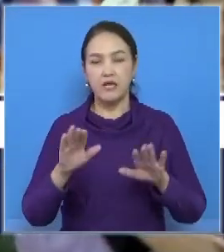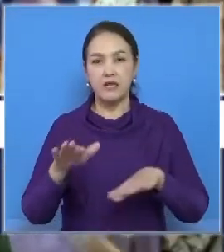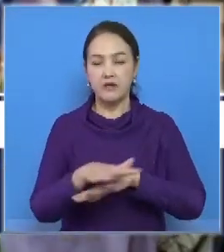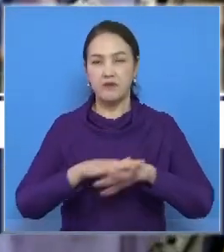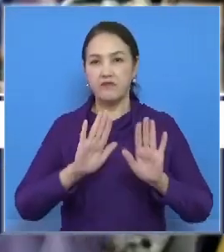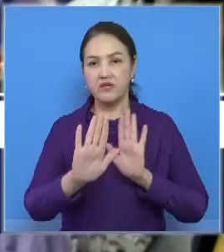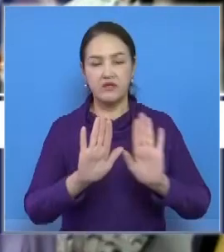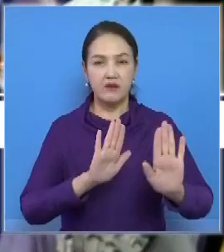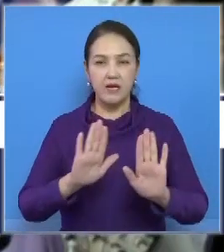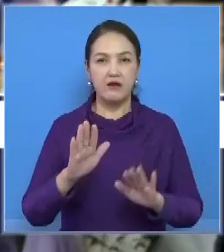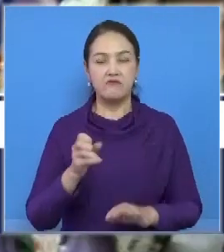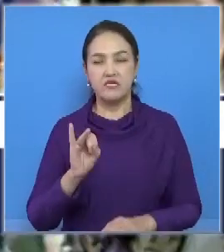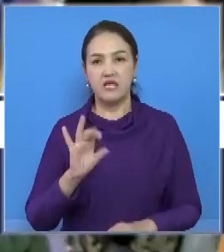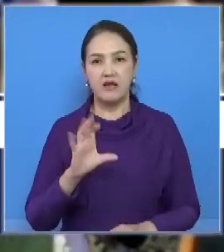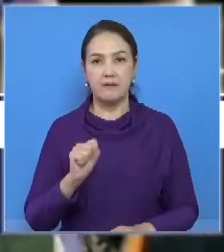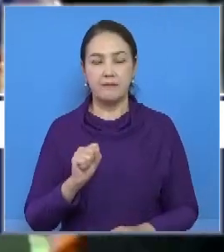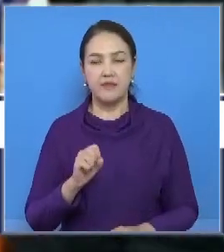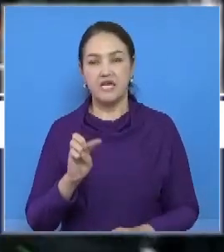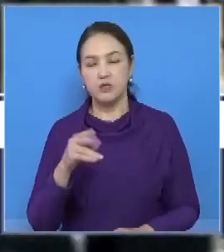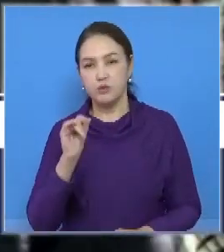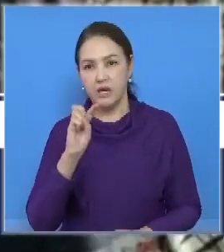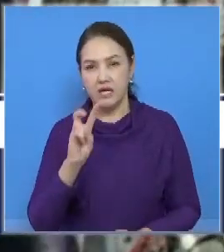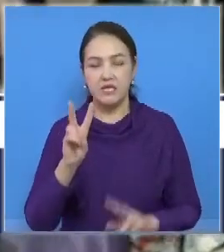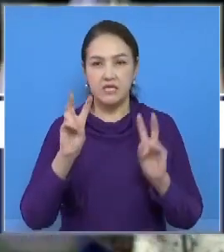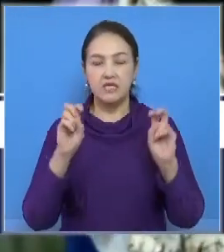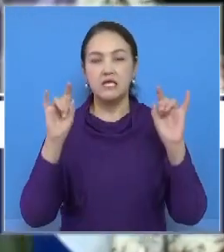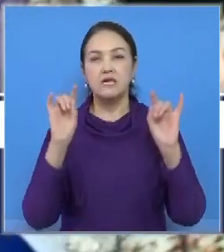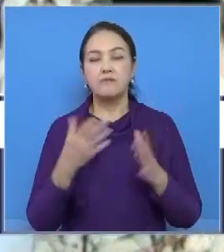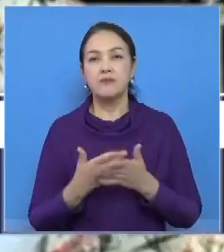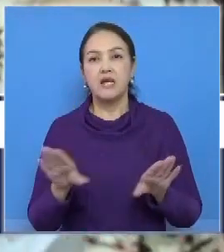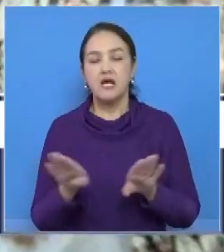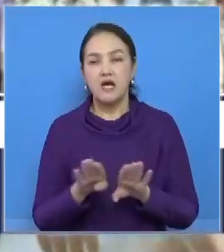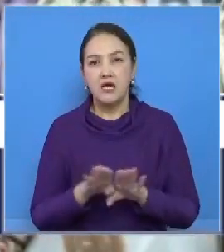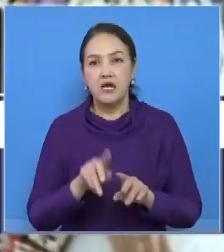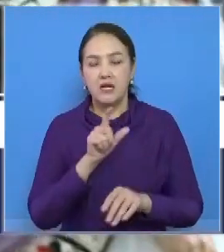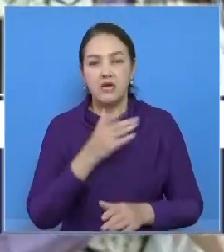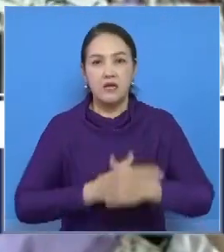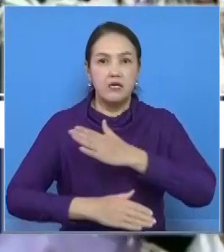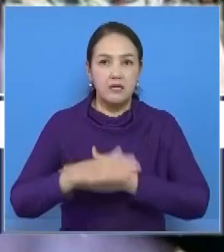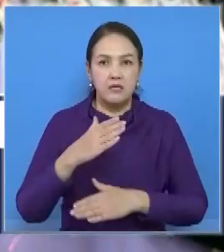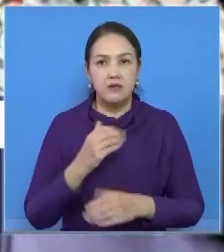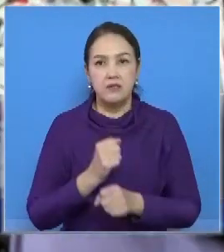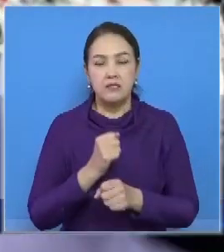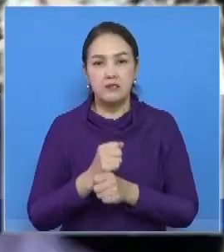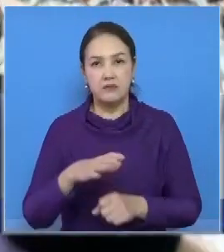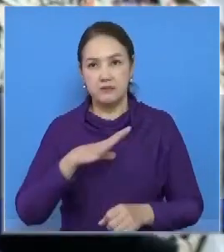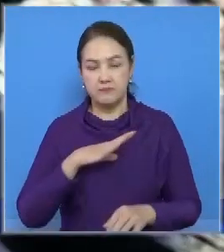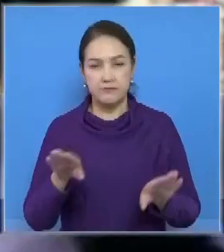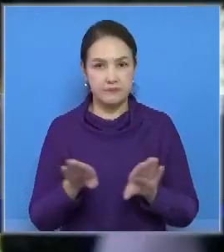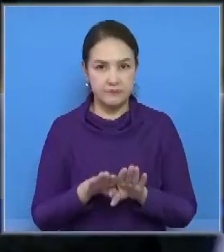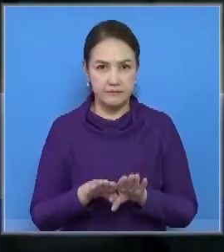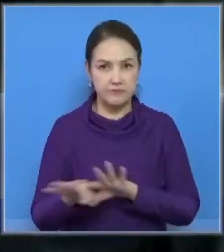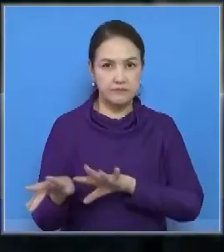и выставка «Жан Шуағы», то есть изделия людей с ограниченными возможностями. Также